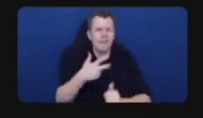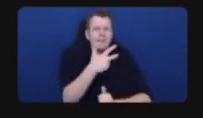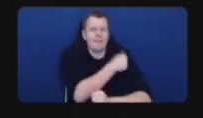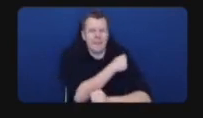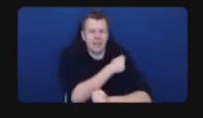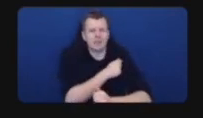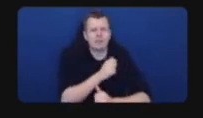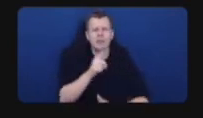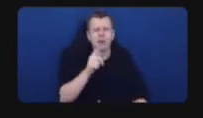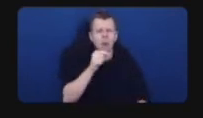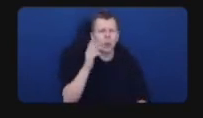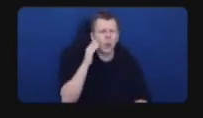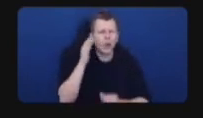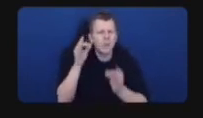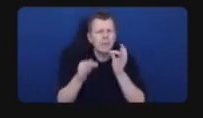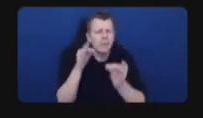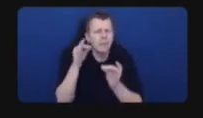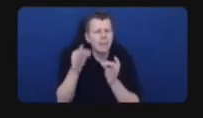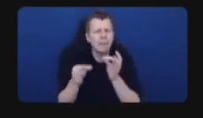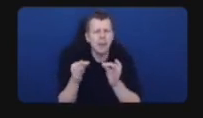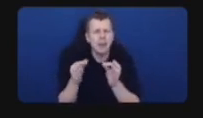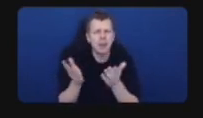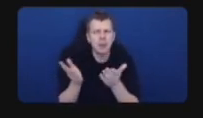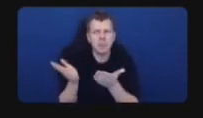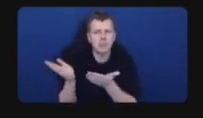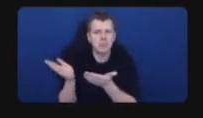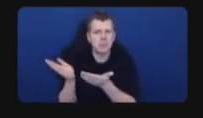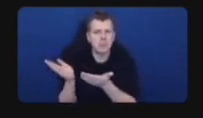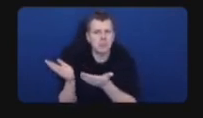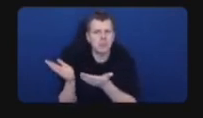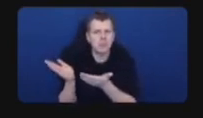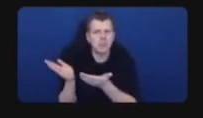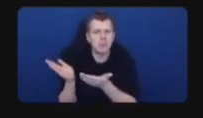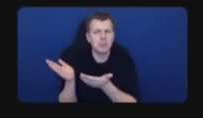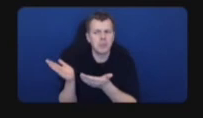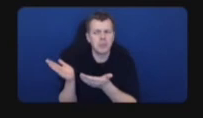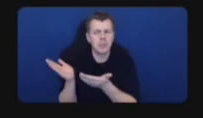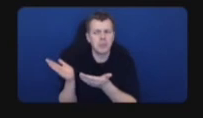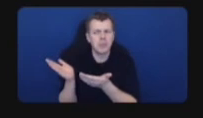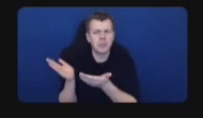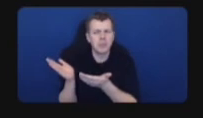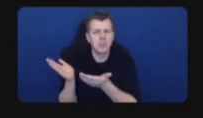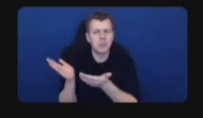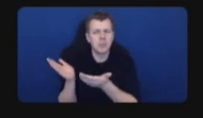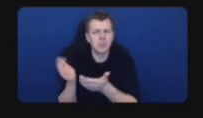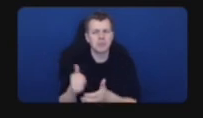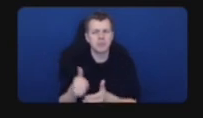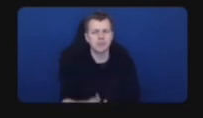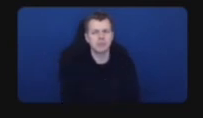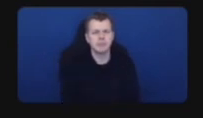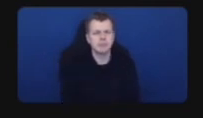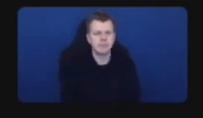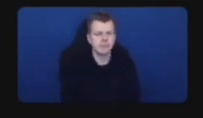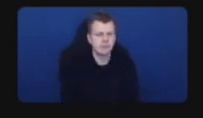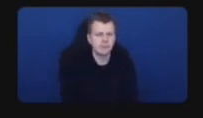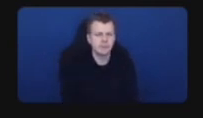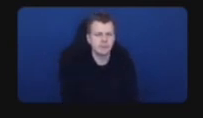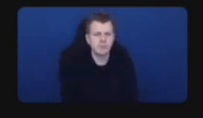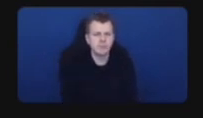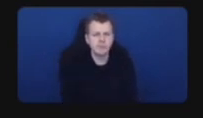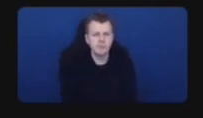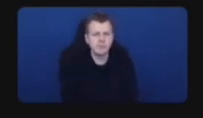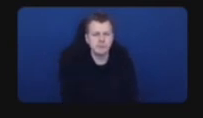给我们提供的接下来我们要说的一些我们跟大家分享一点点信息是关于疫苗的。